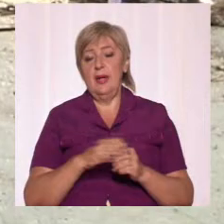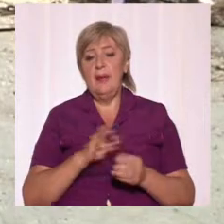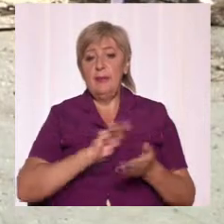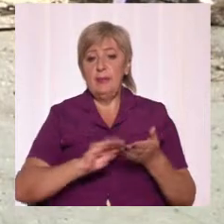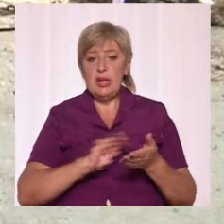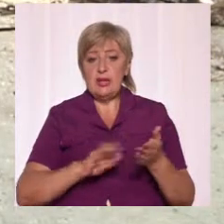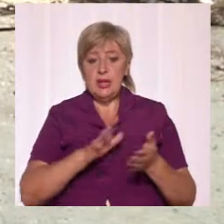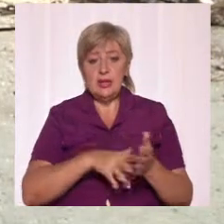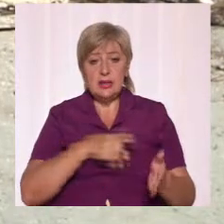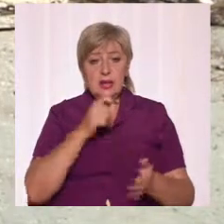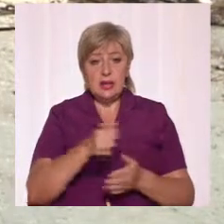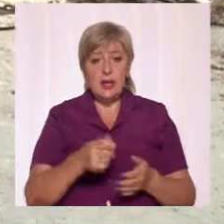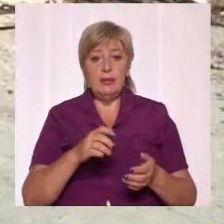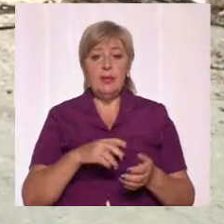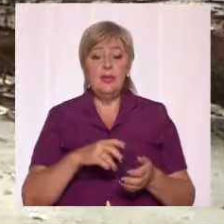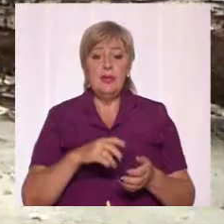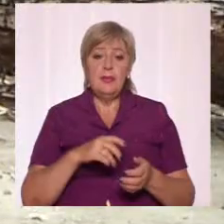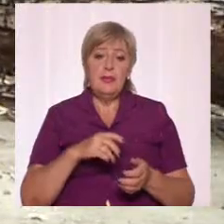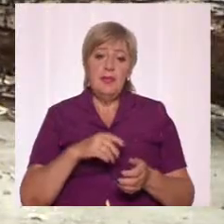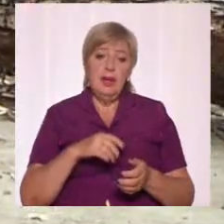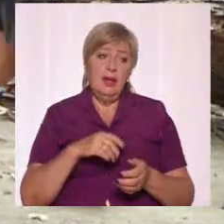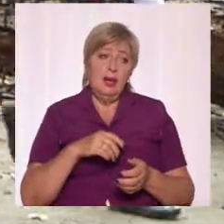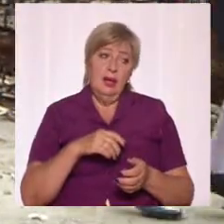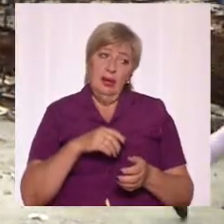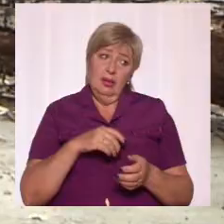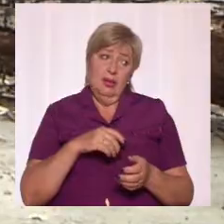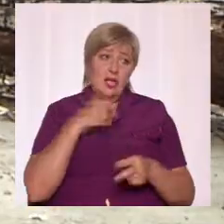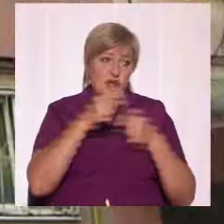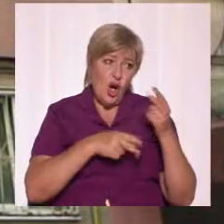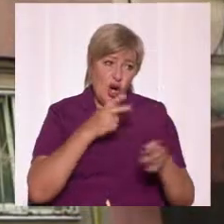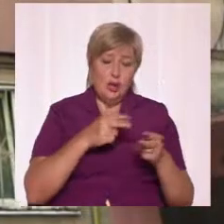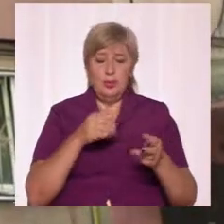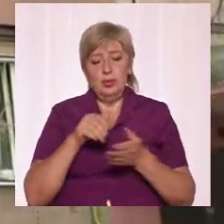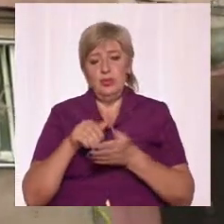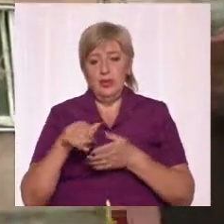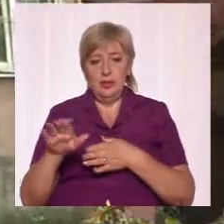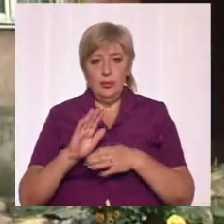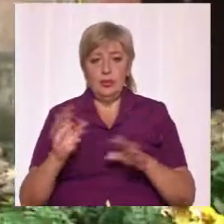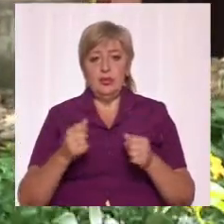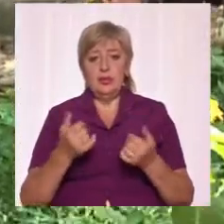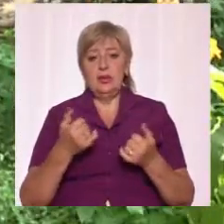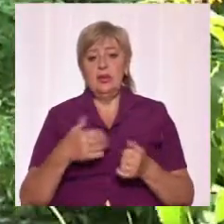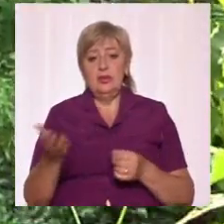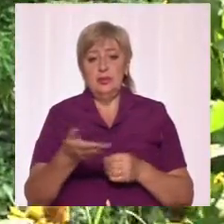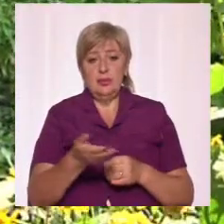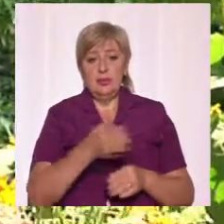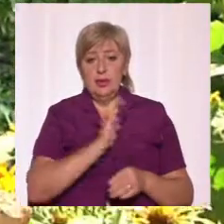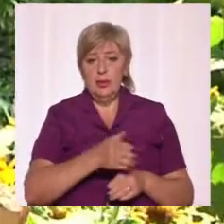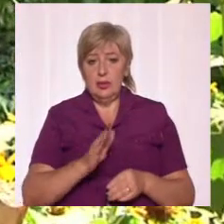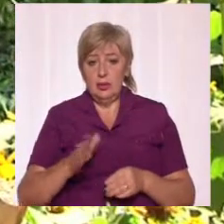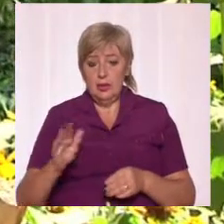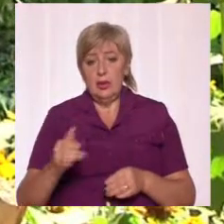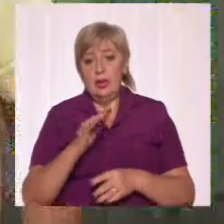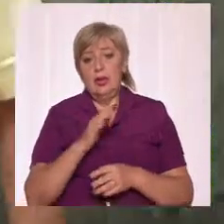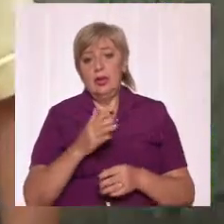недбалість комунальних служб потерпіла відмовилася. Тепер, коли тополя впала, комунальники розпиляли стовбур. Дерево і досі лежить